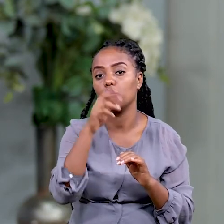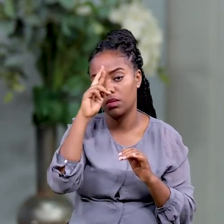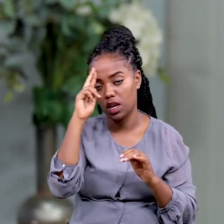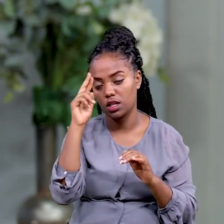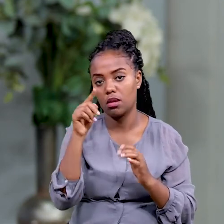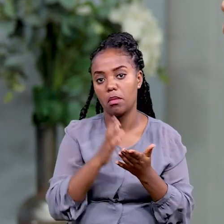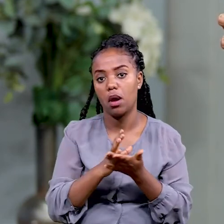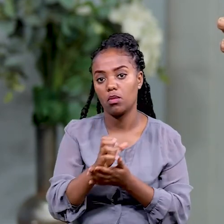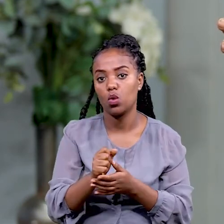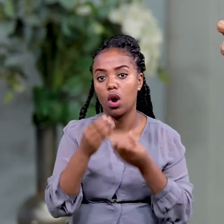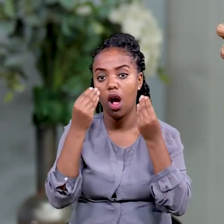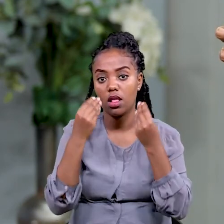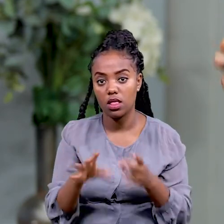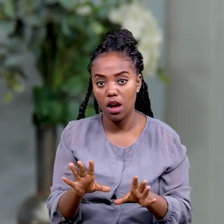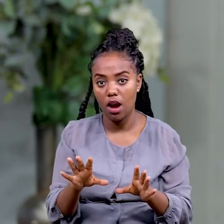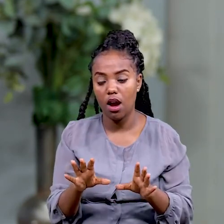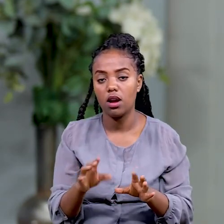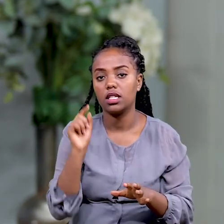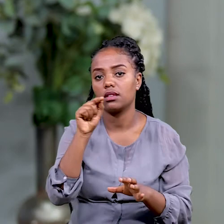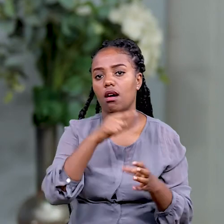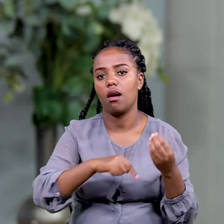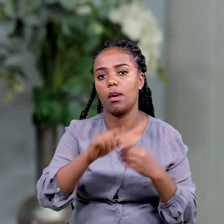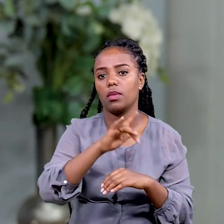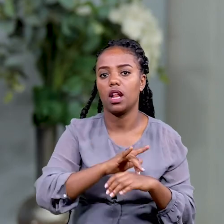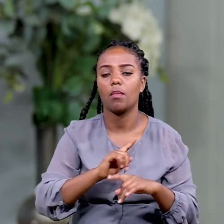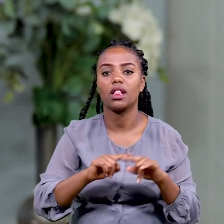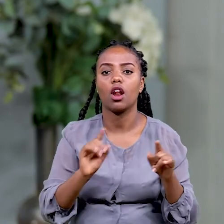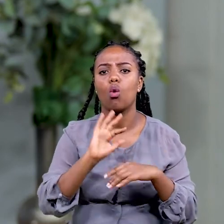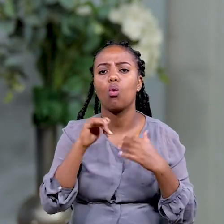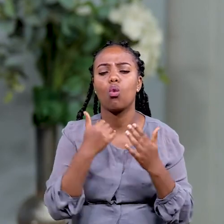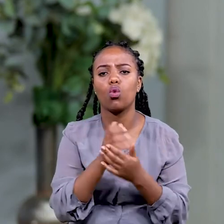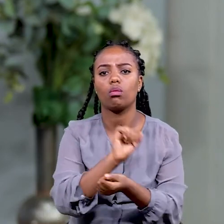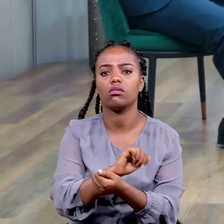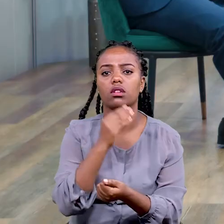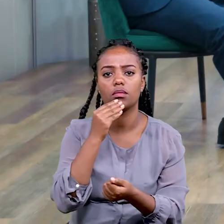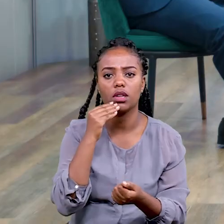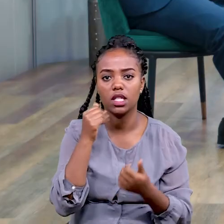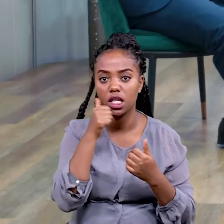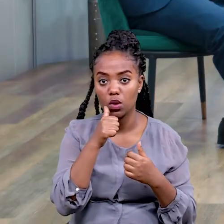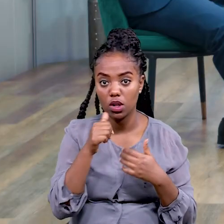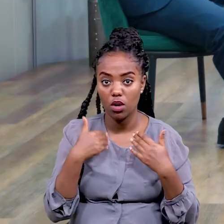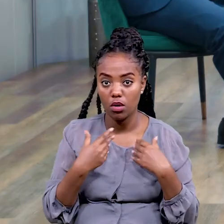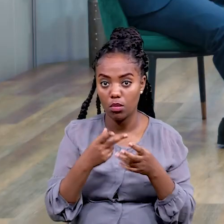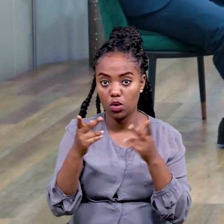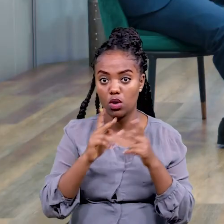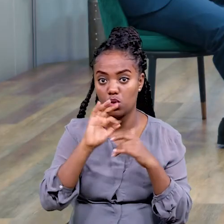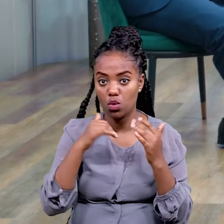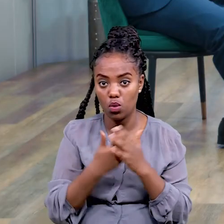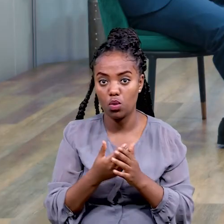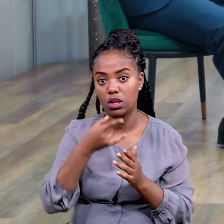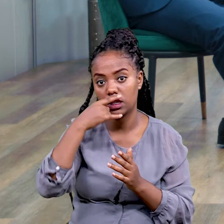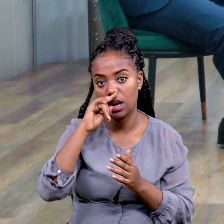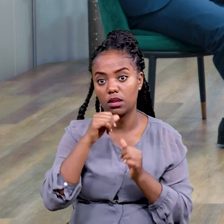ምክንያት እነዛ መብቶቻቸውን ስለሚያጡ እዛ አካባቢ ላይ በተለይ ሁሉም ማረሚያ ቤቶች ሴቶች ያሉባቸው ቦታዎች